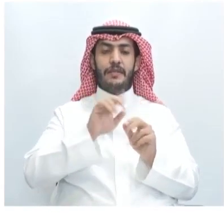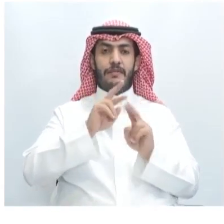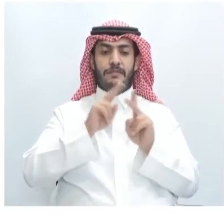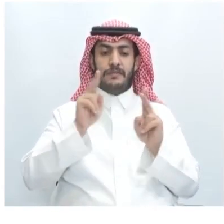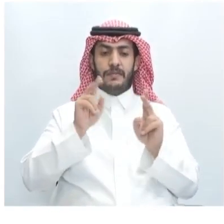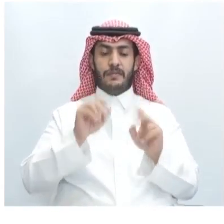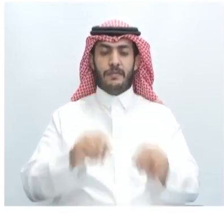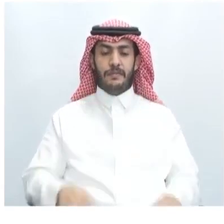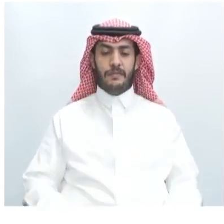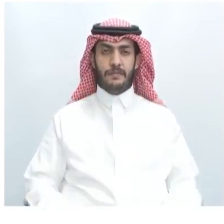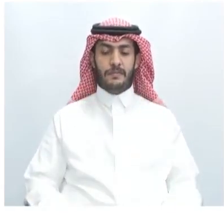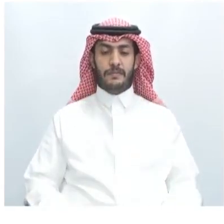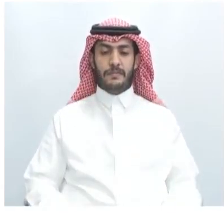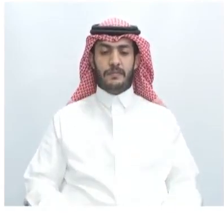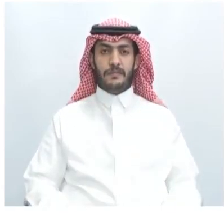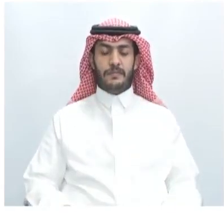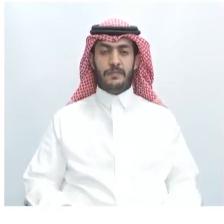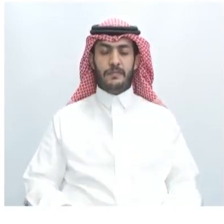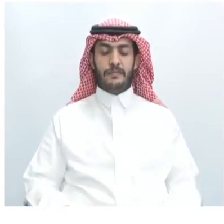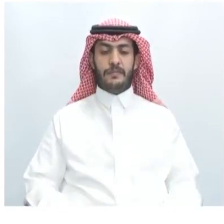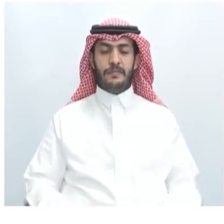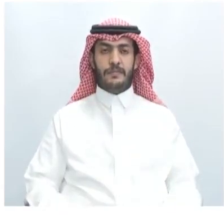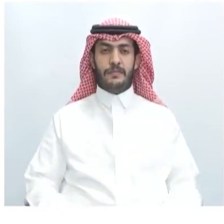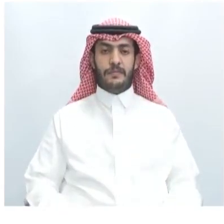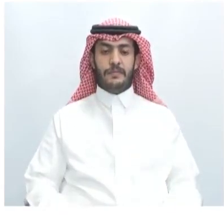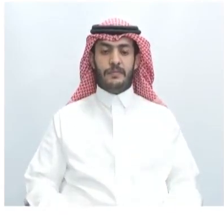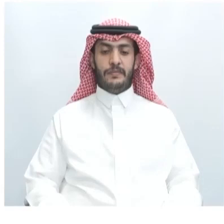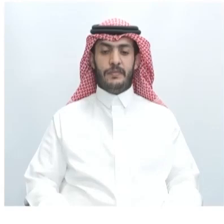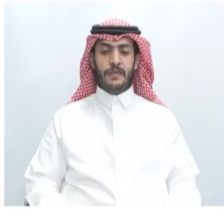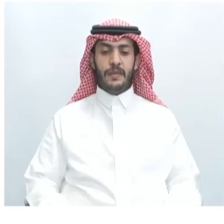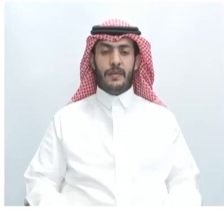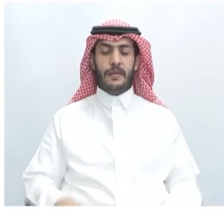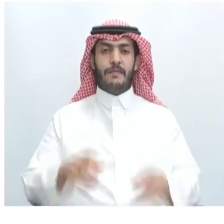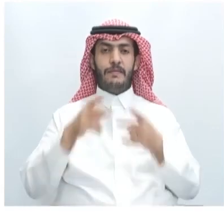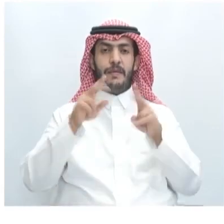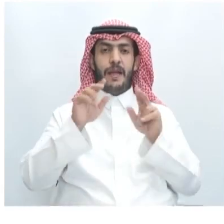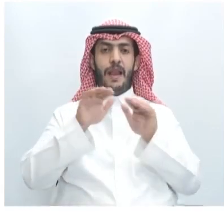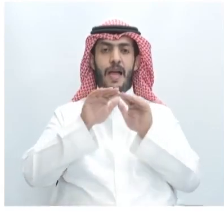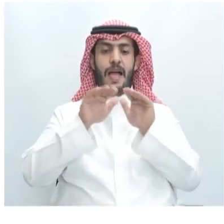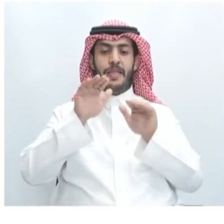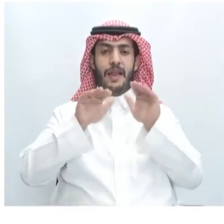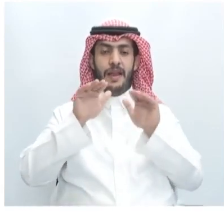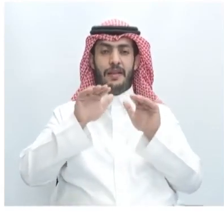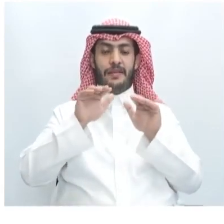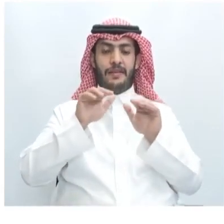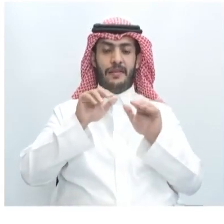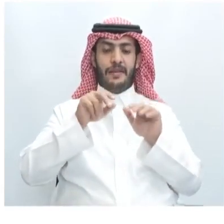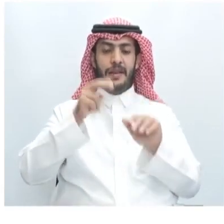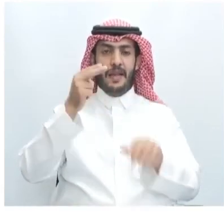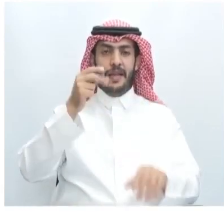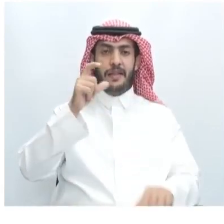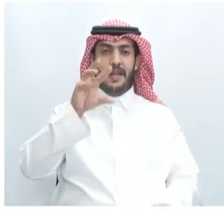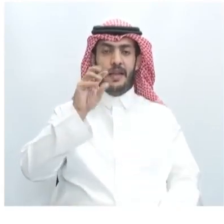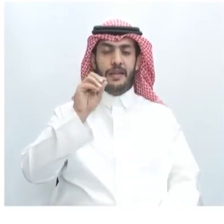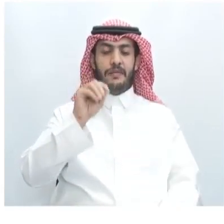القواعد القانونيه منها على سبيل المثال ما ياتي اولا نقول مبدا العداله مبدا ماذا